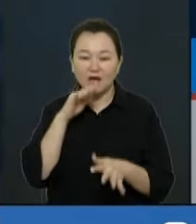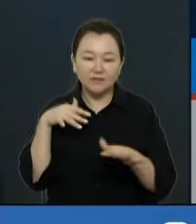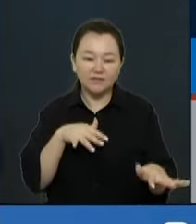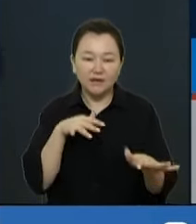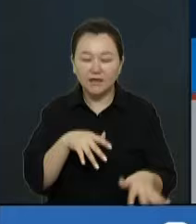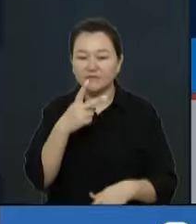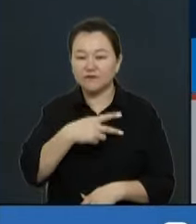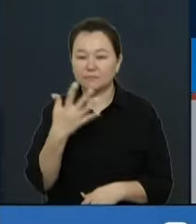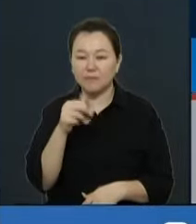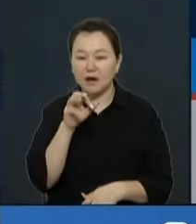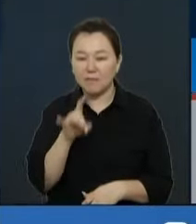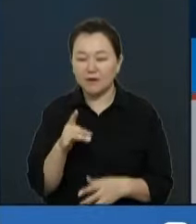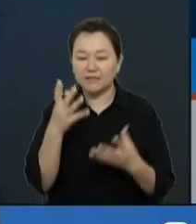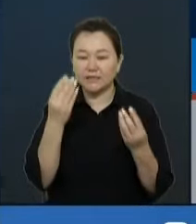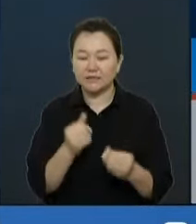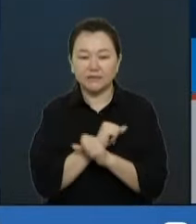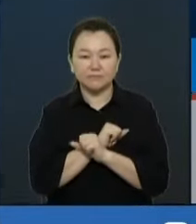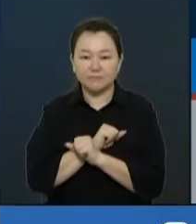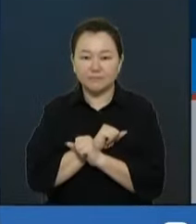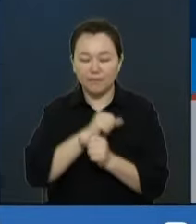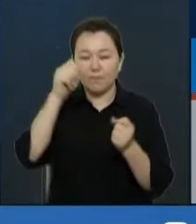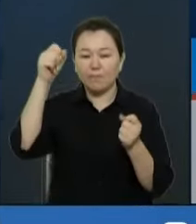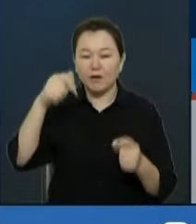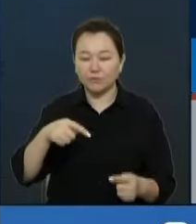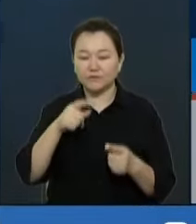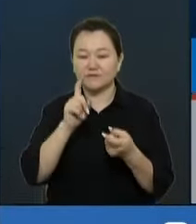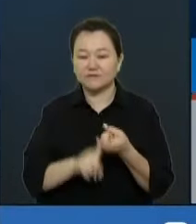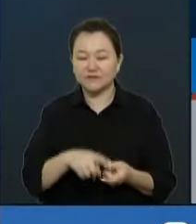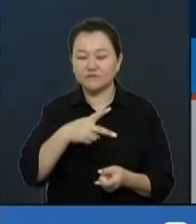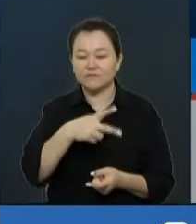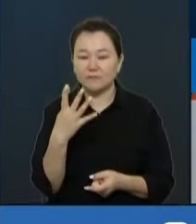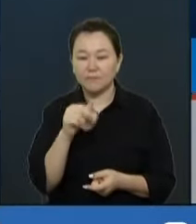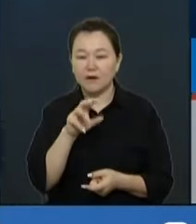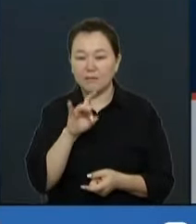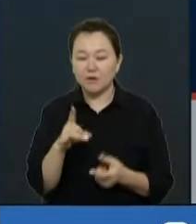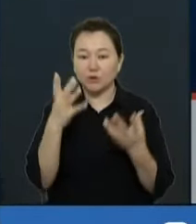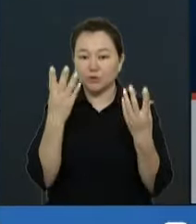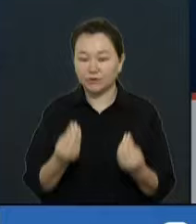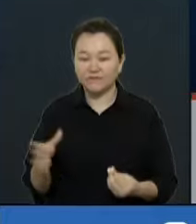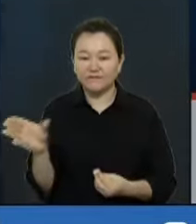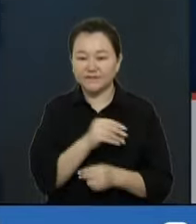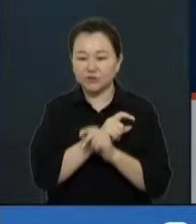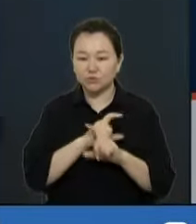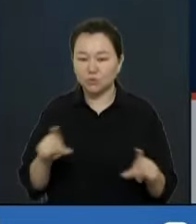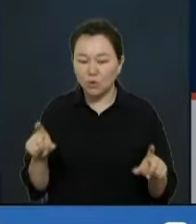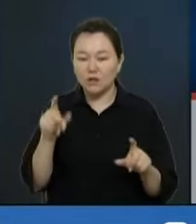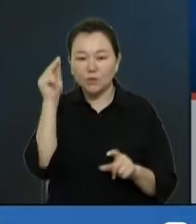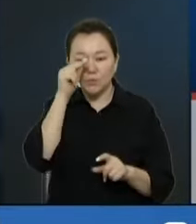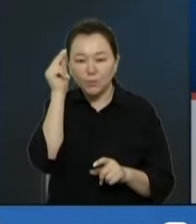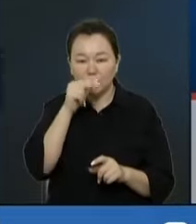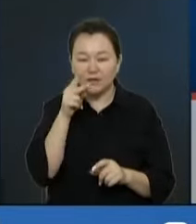және 25 мамырдың демалыс күніне сәйкес келуіне байланысты 24 мамыр күні барлық мектептерде